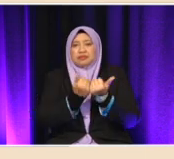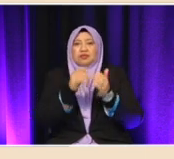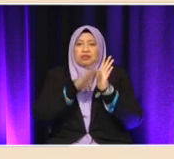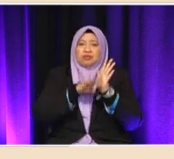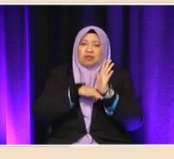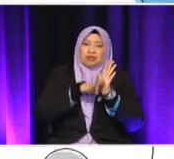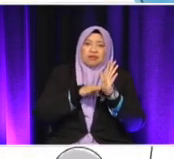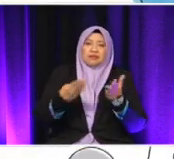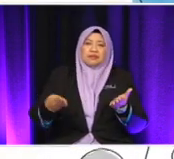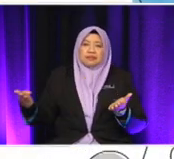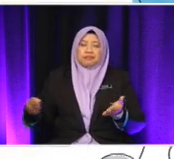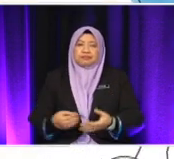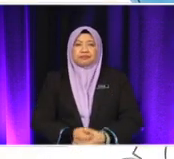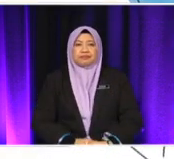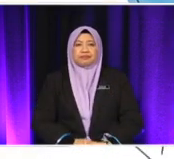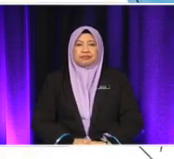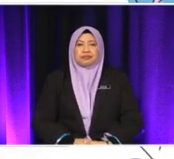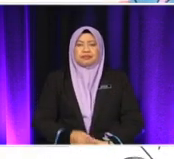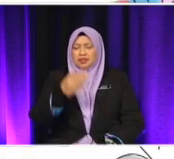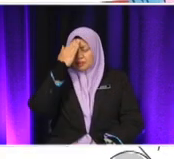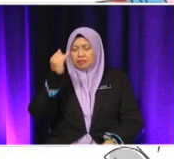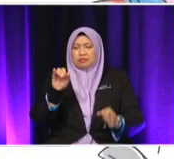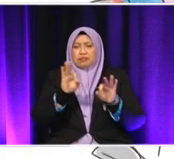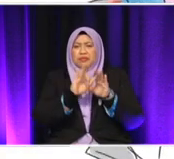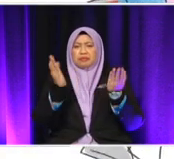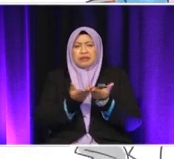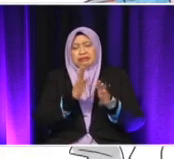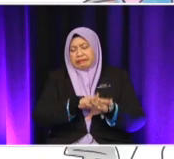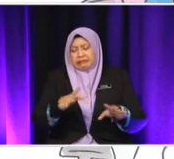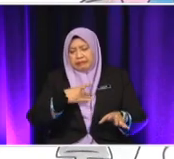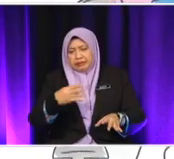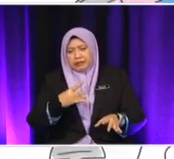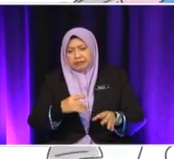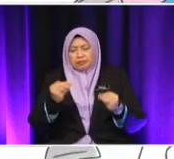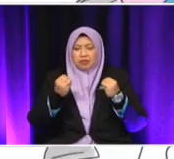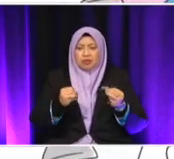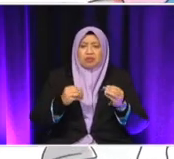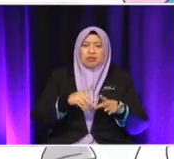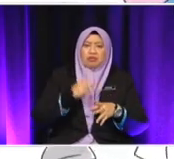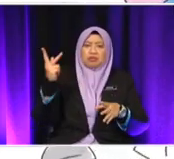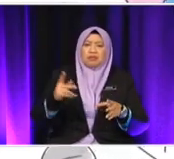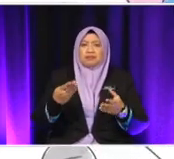pengeluaran barang apa sebab Firma ada tak berminat tidak mau kasihkan sesuatu barang oke